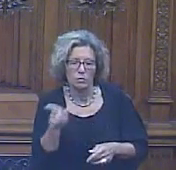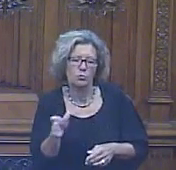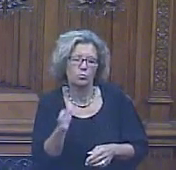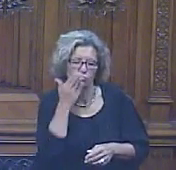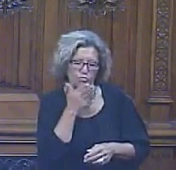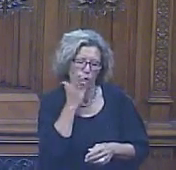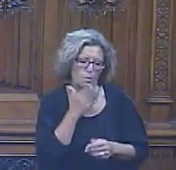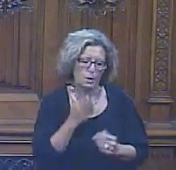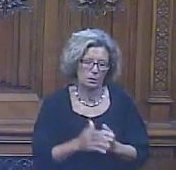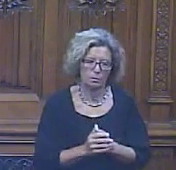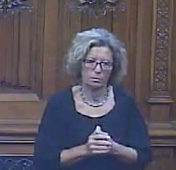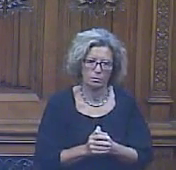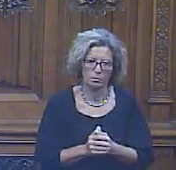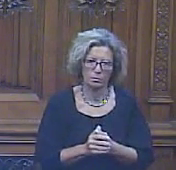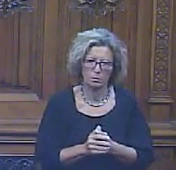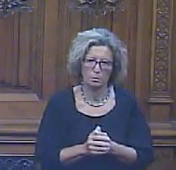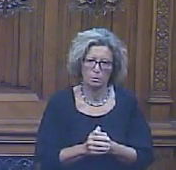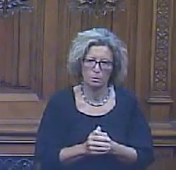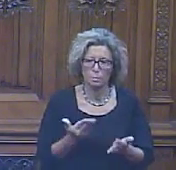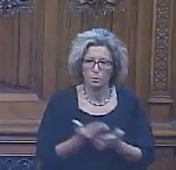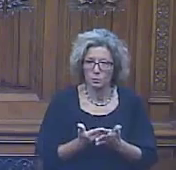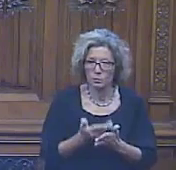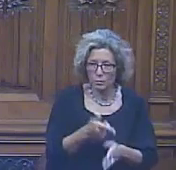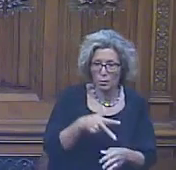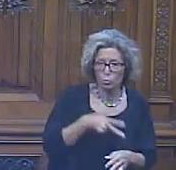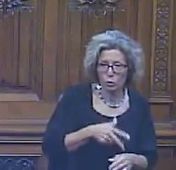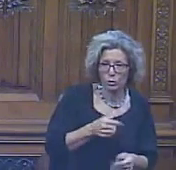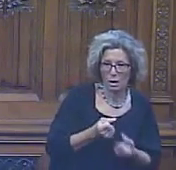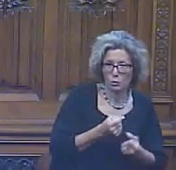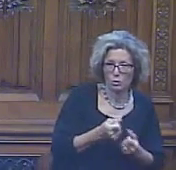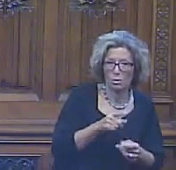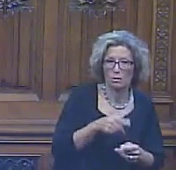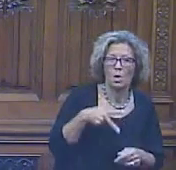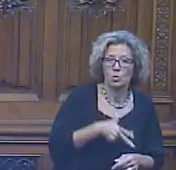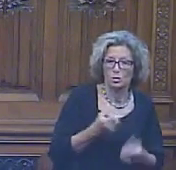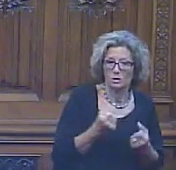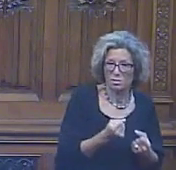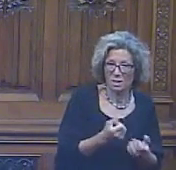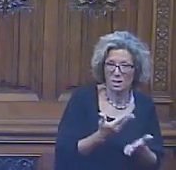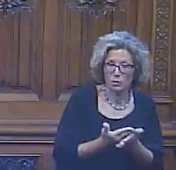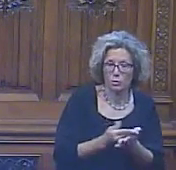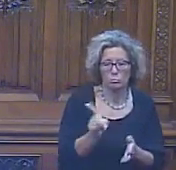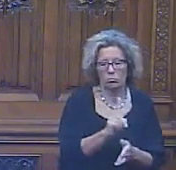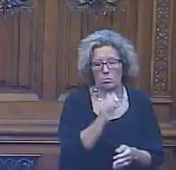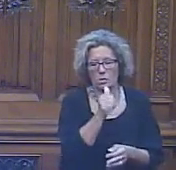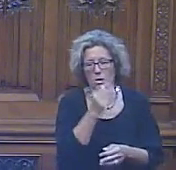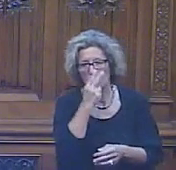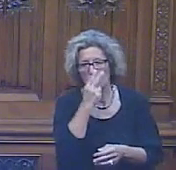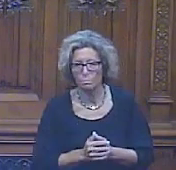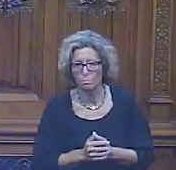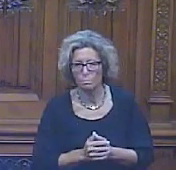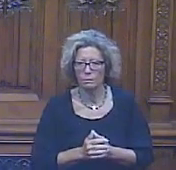sich schämen. So sieht soziale Politik und soziale Sicherheit bestimmt nicht